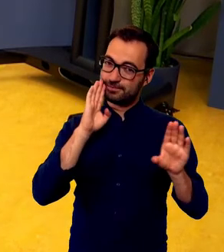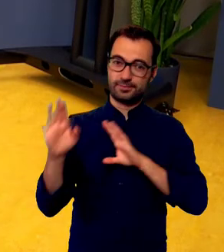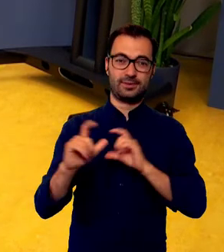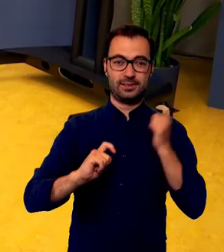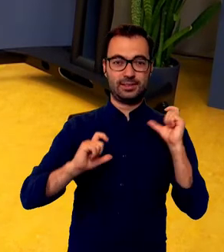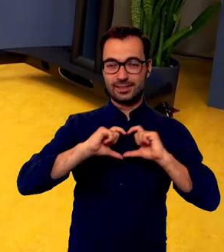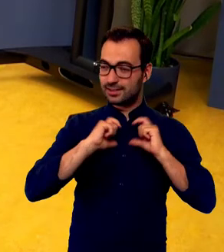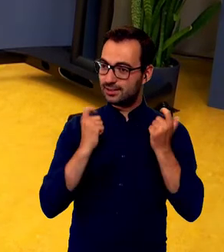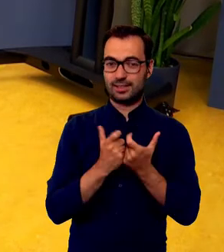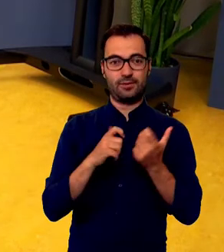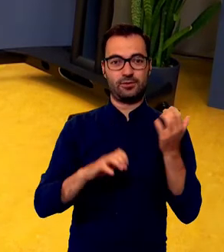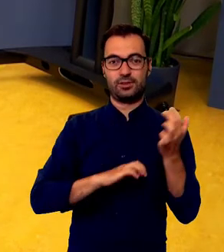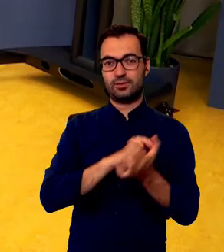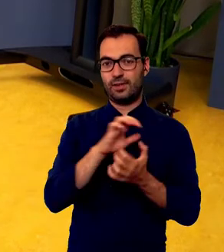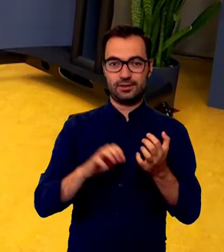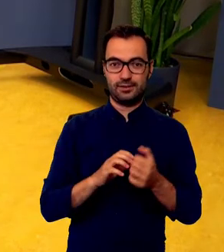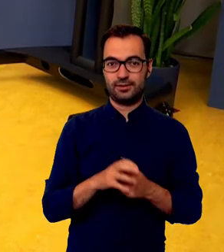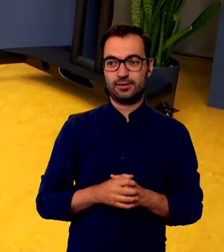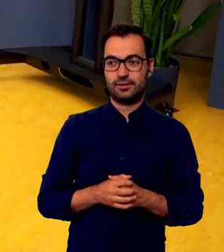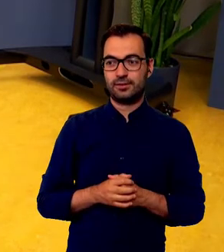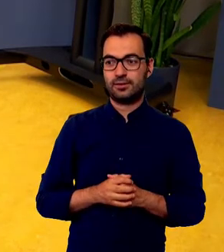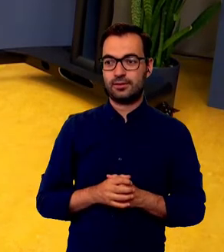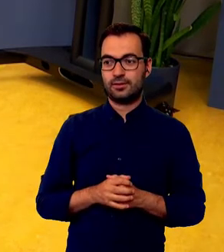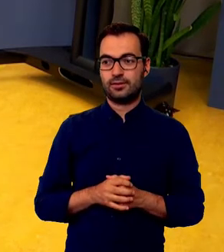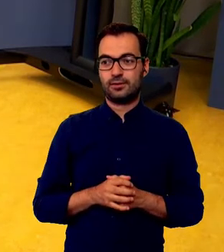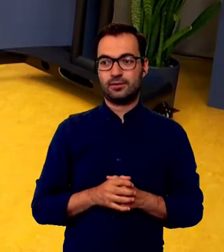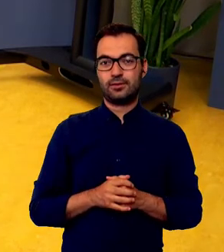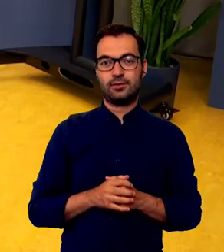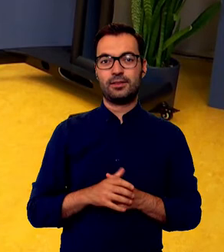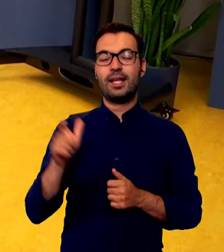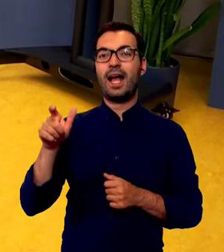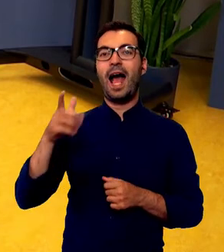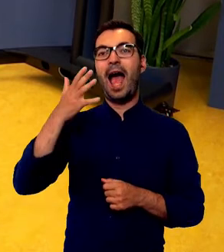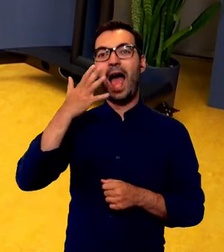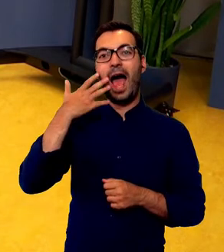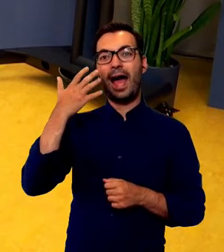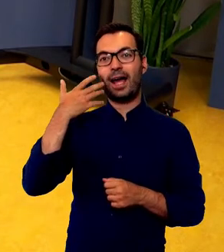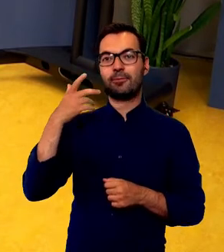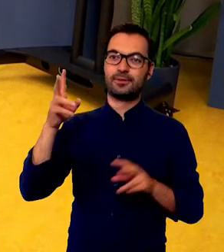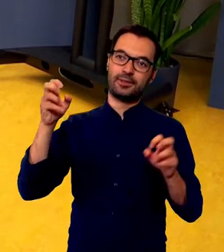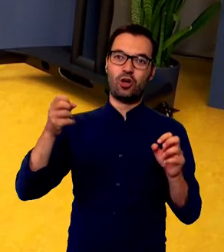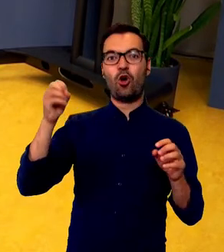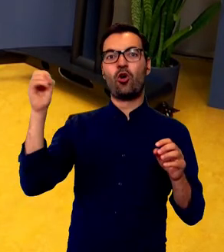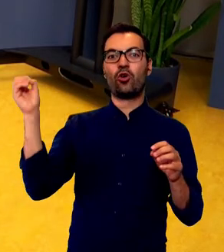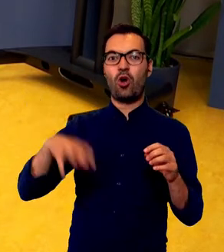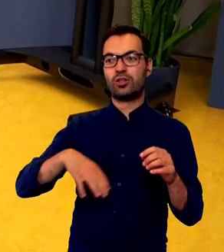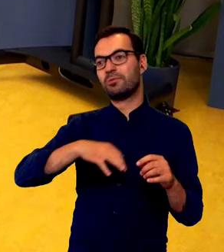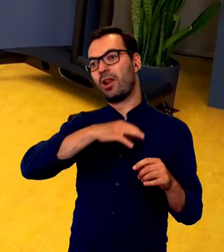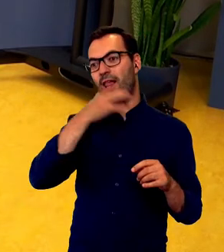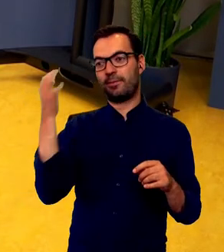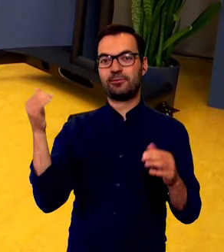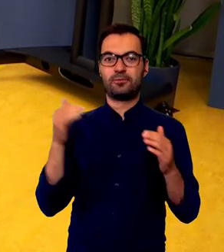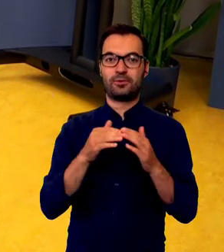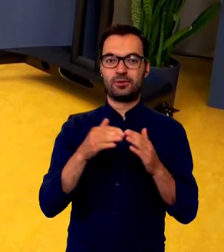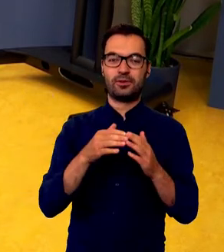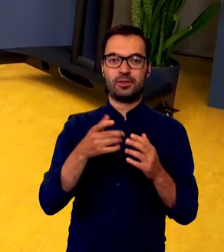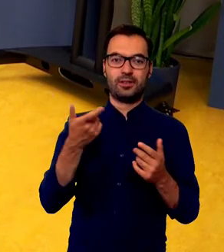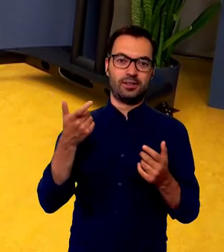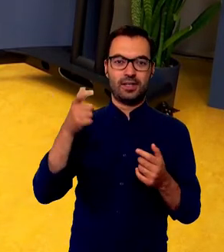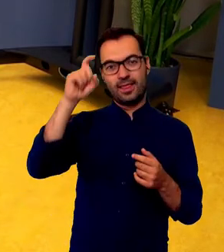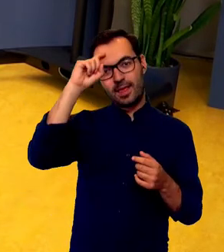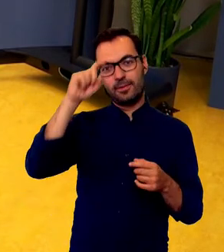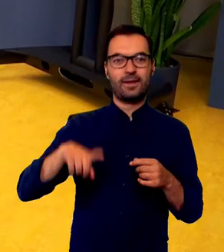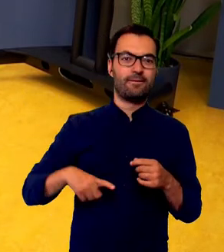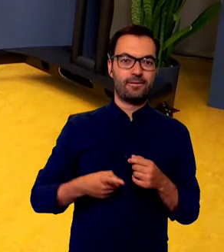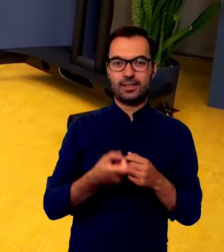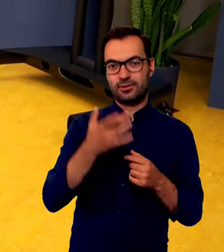i w niczym wyuzdany Arab nie jest gorszy ani lepszy od wyuzdanego Niemca,